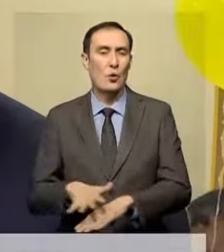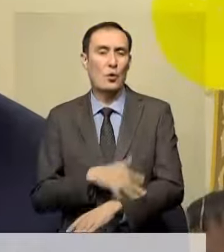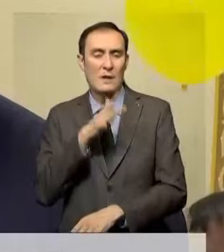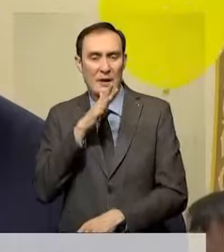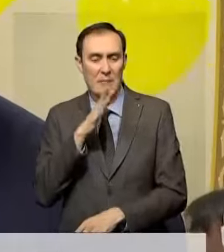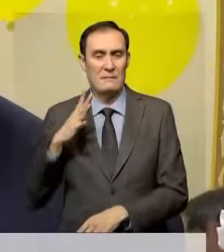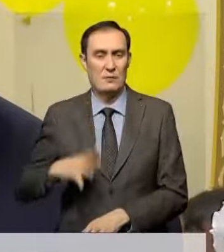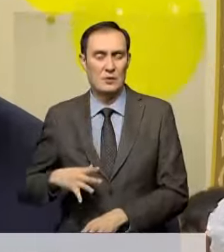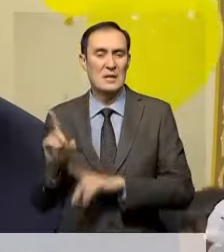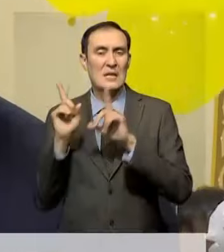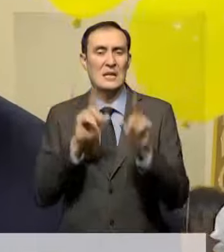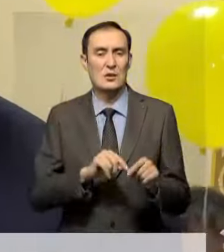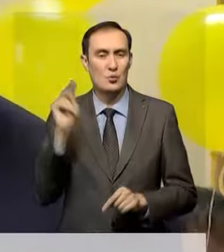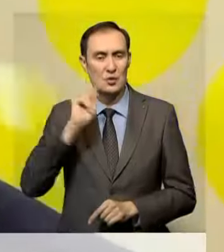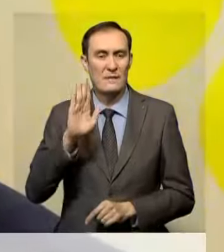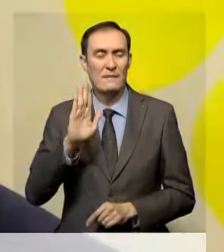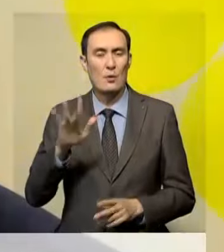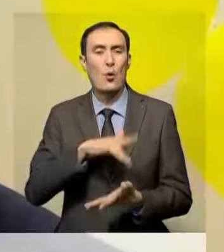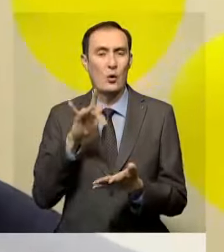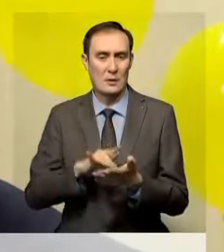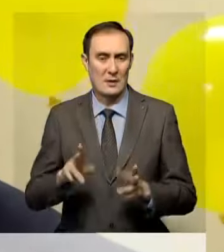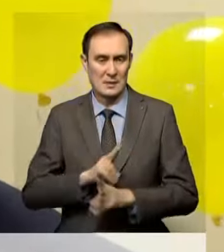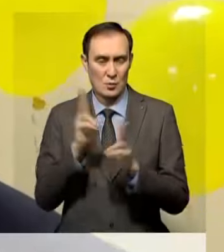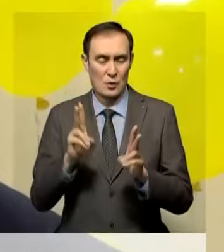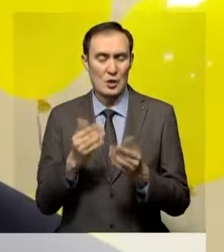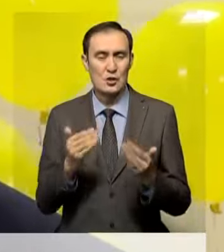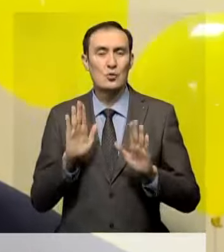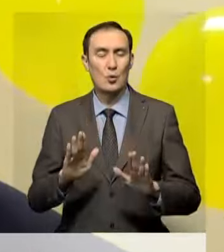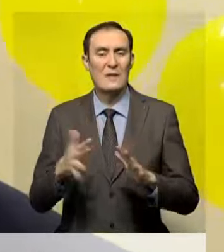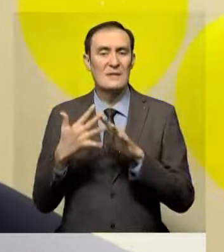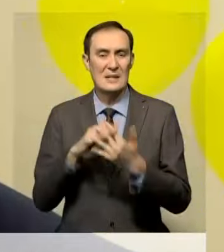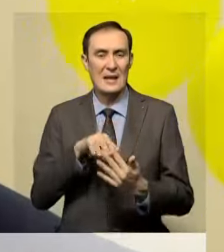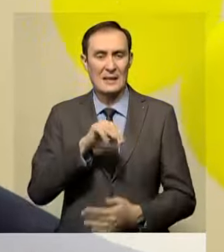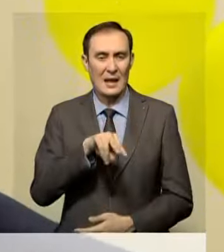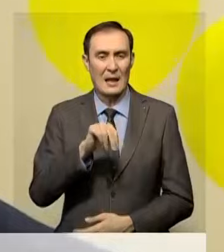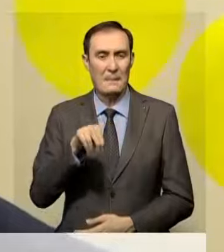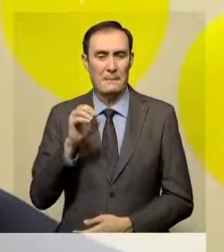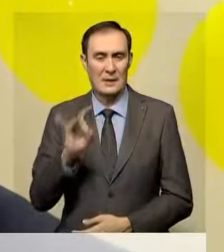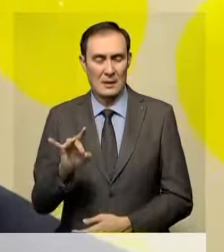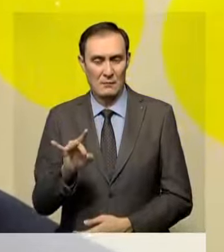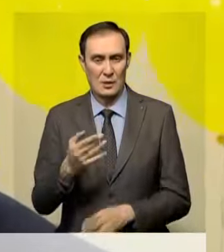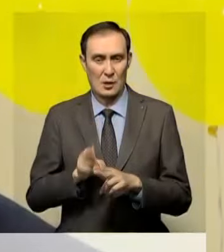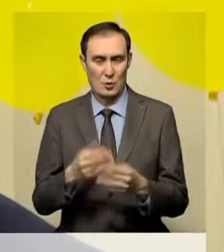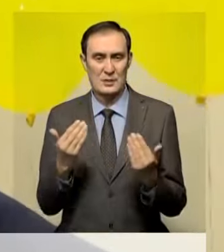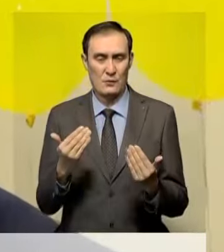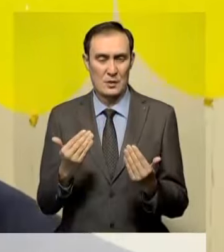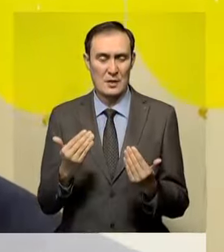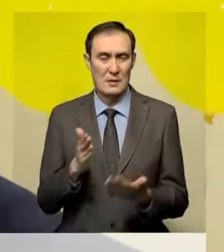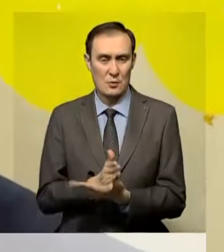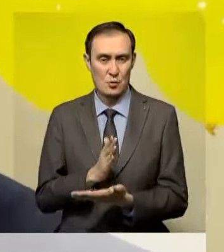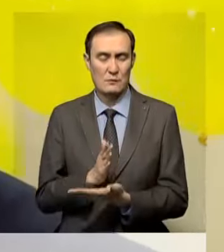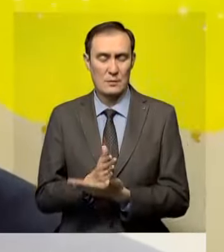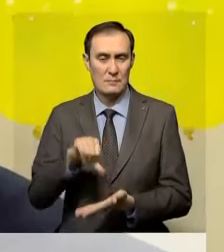время ездили учиться в Астану. Сегодня вот только в одном селе Талапкер, вот, в котором мы сегодня присутствуем,